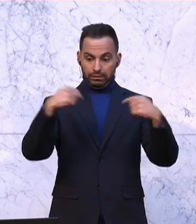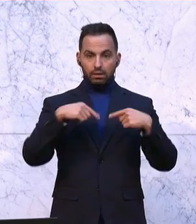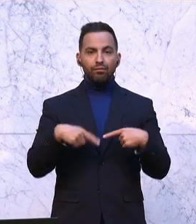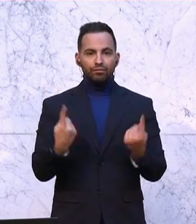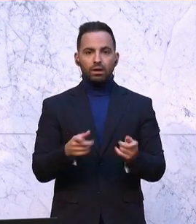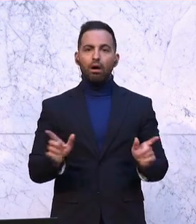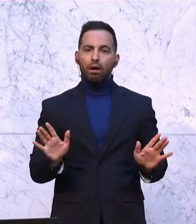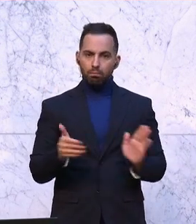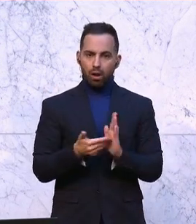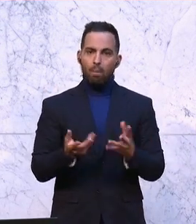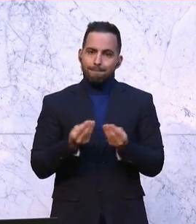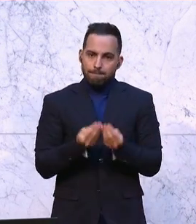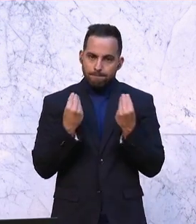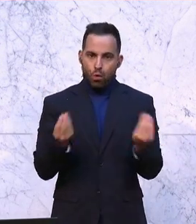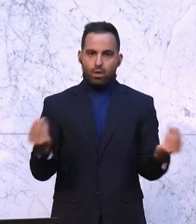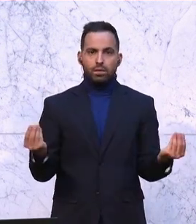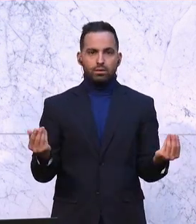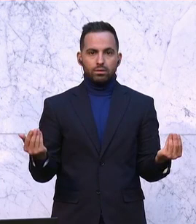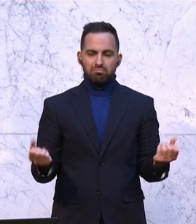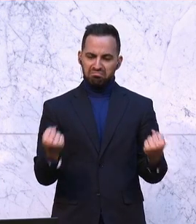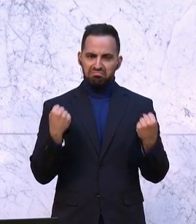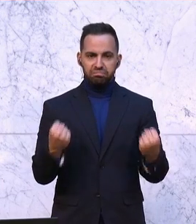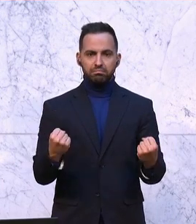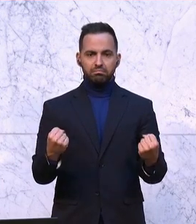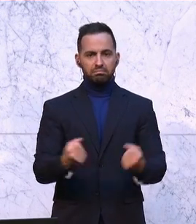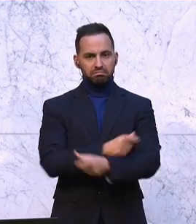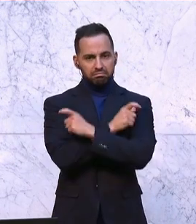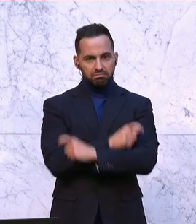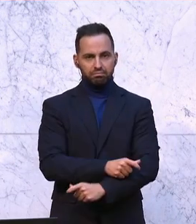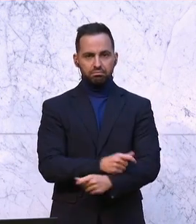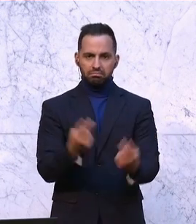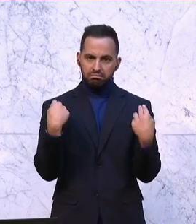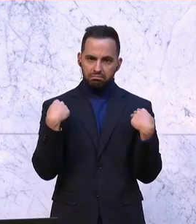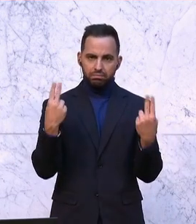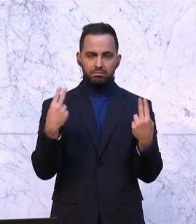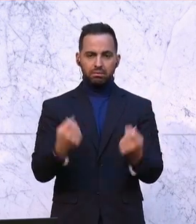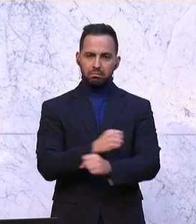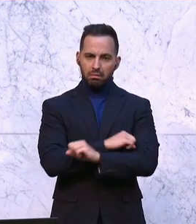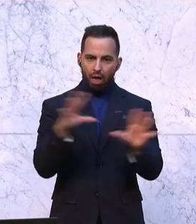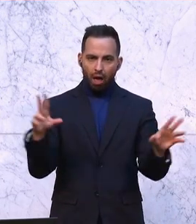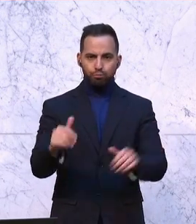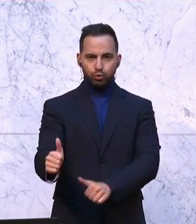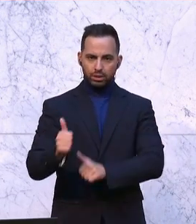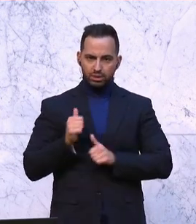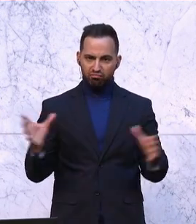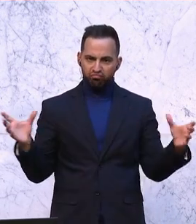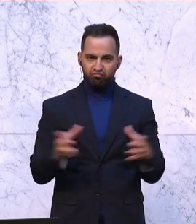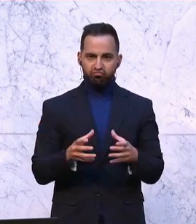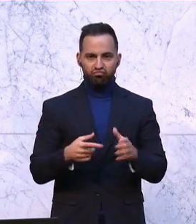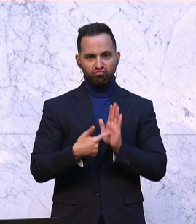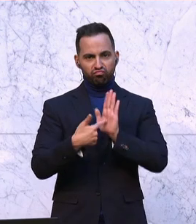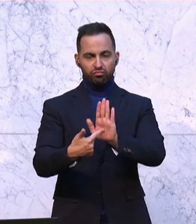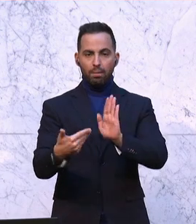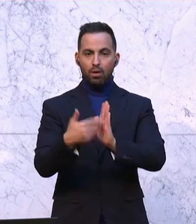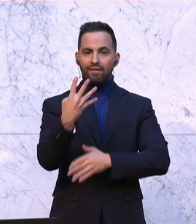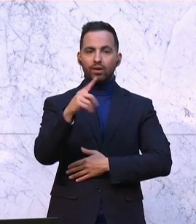braucht es ein modernes, schlagkräftiges und bestens ausgerüstetes Bundesheer.